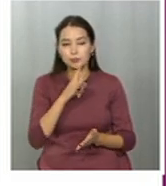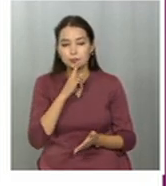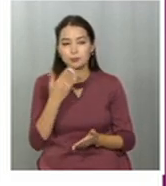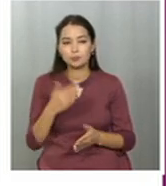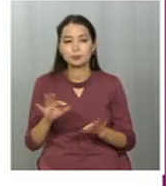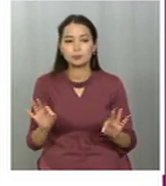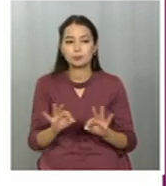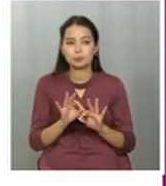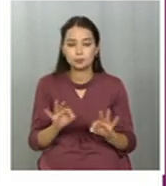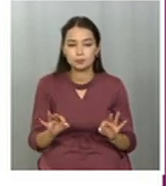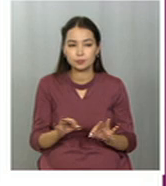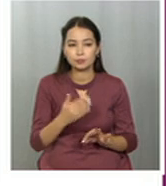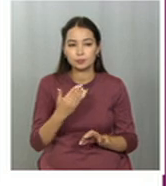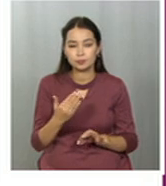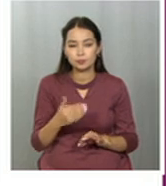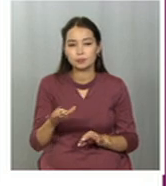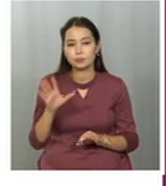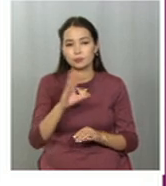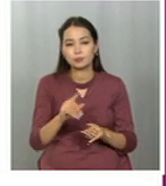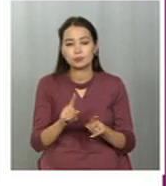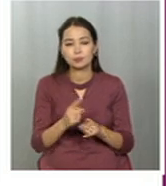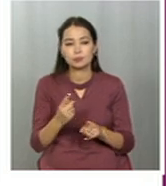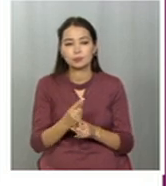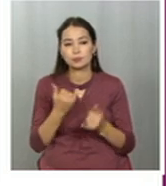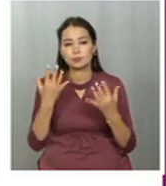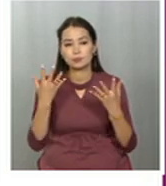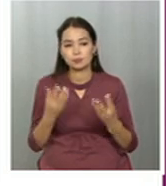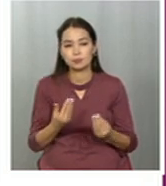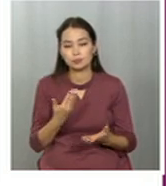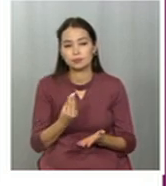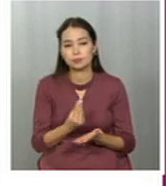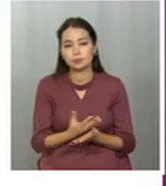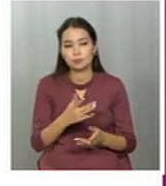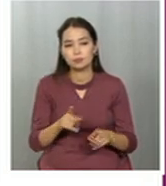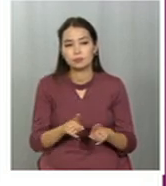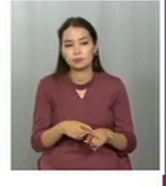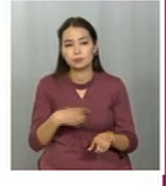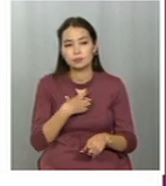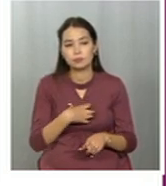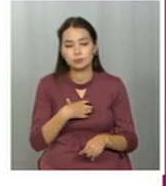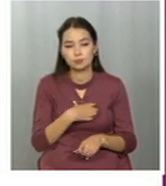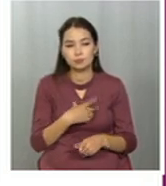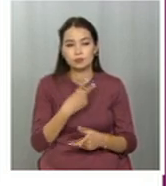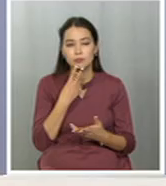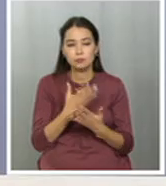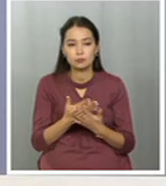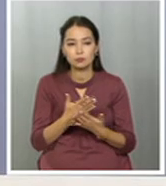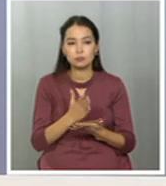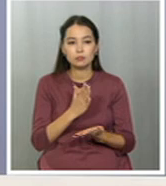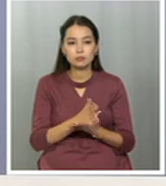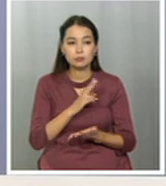өнері кеңес үкіметінің алғашқы күндерінен ақ большевиктік партия қызығушылығын тудырған.